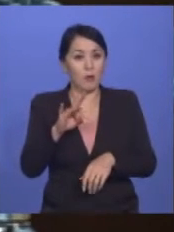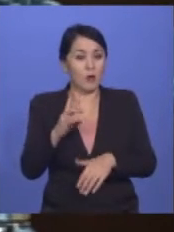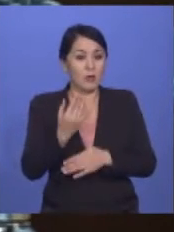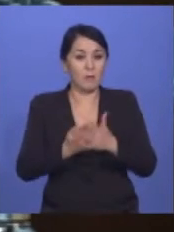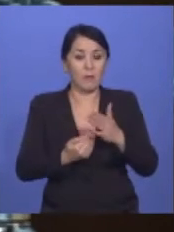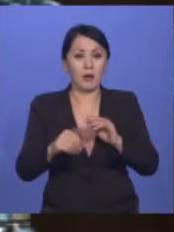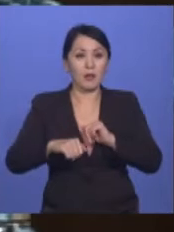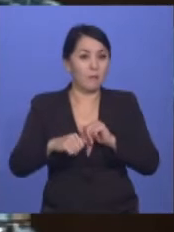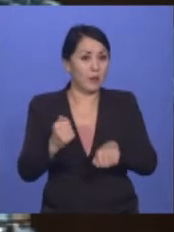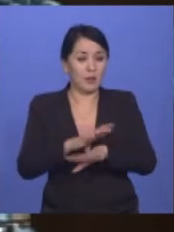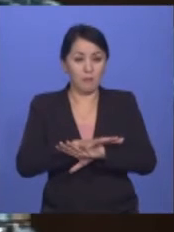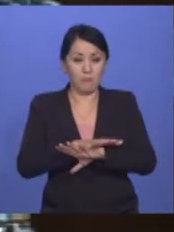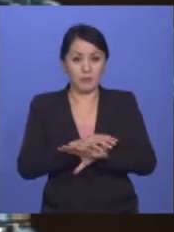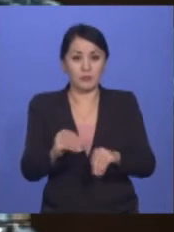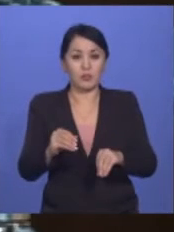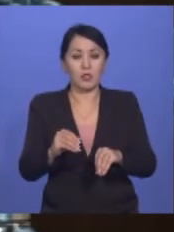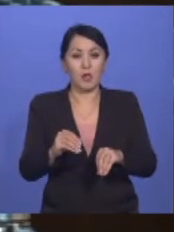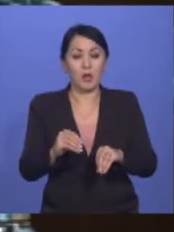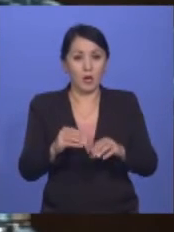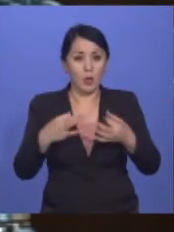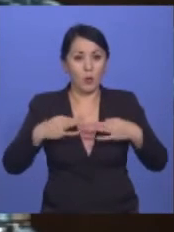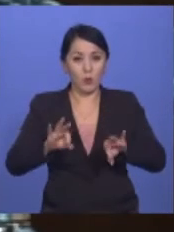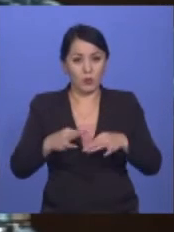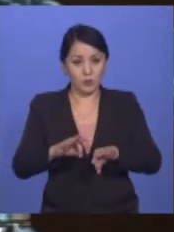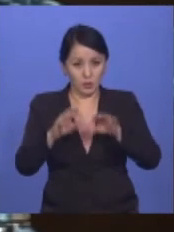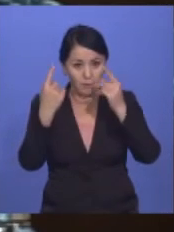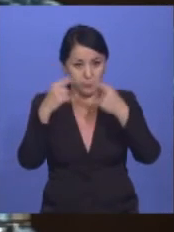беремін. Ал жолға шыққан жағдайда көліктің техникалық